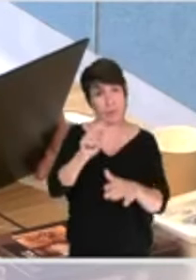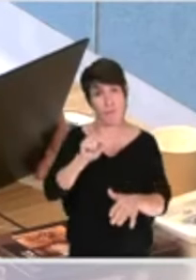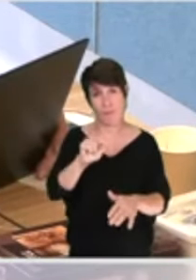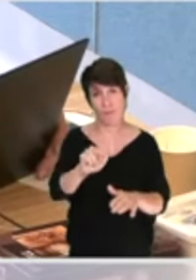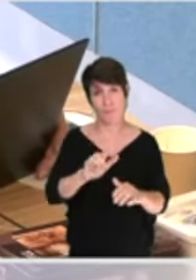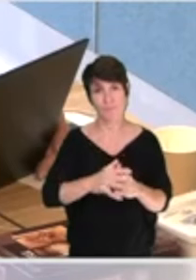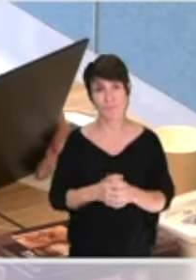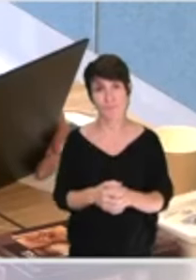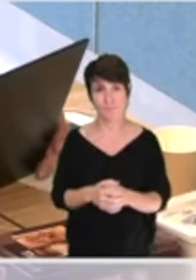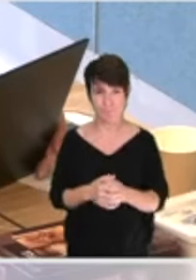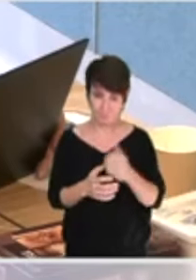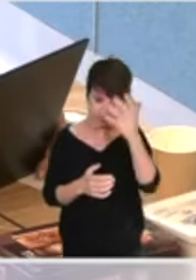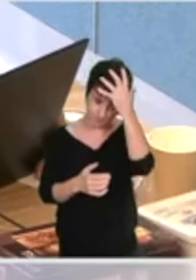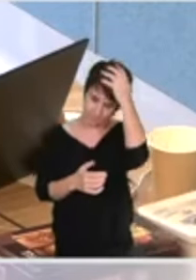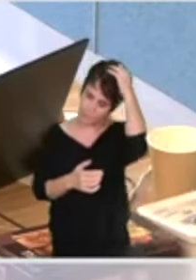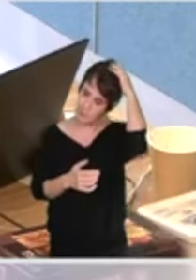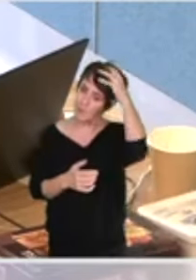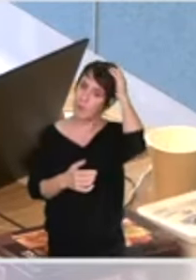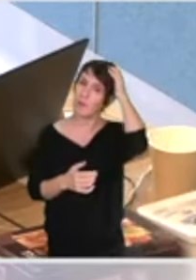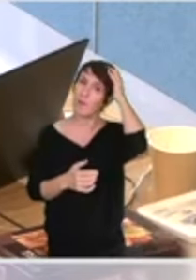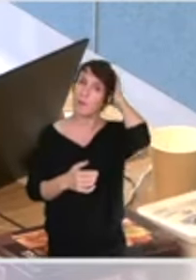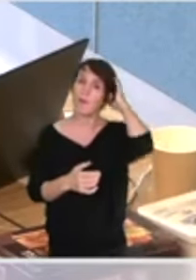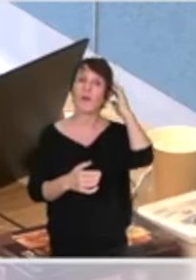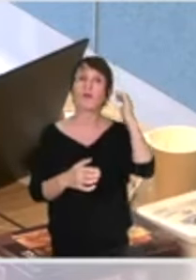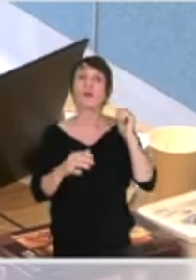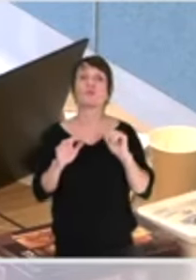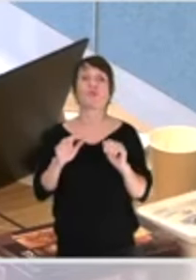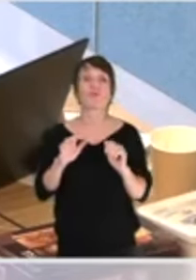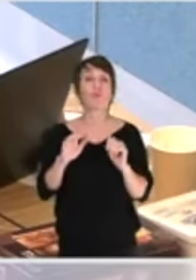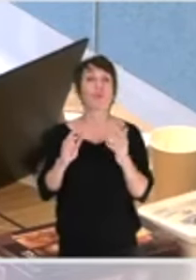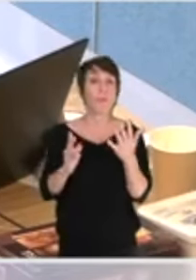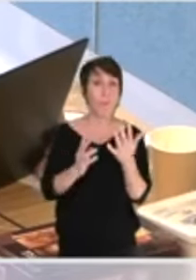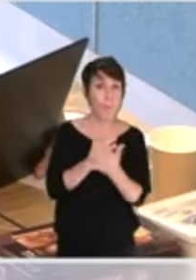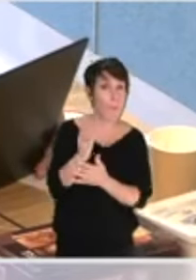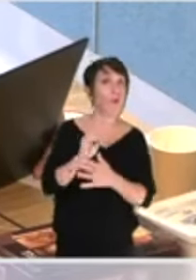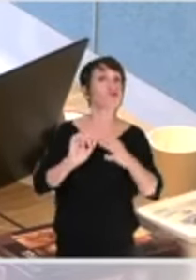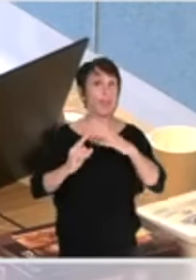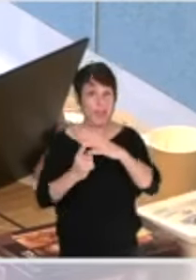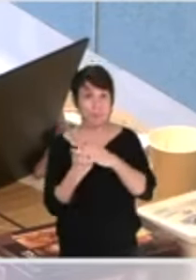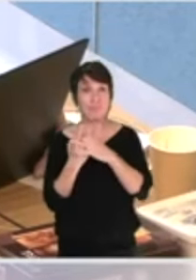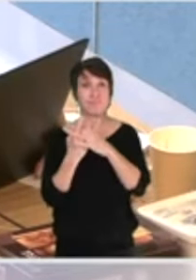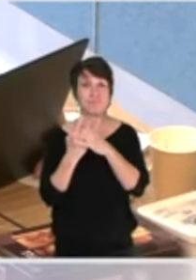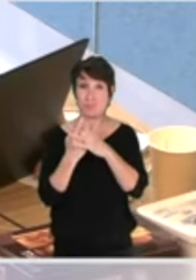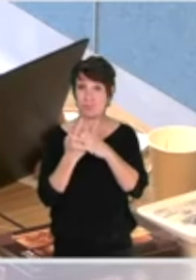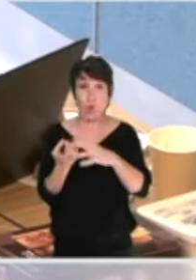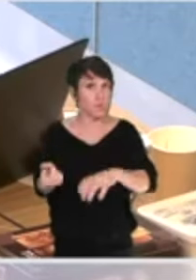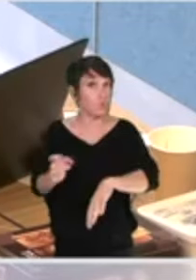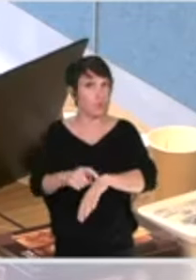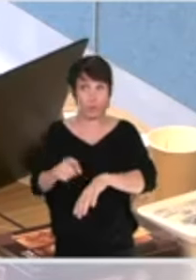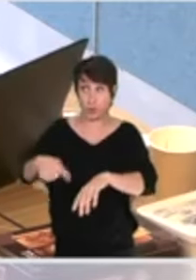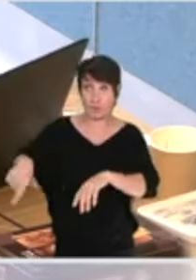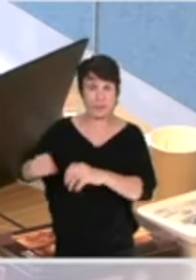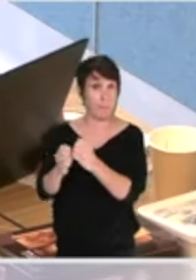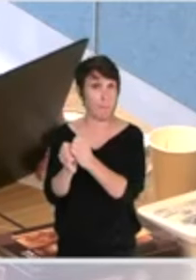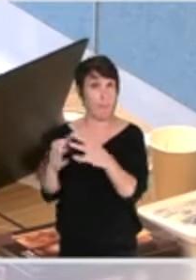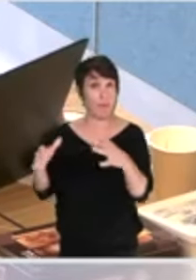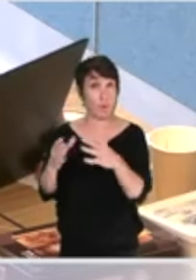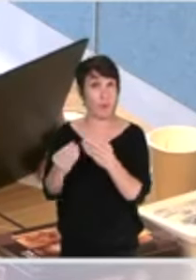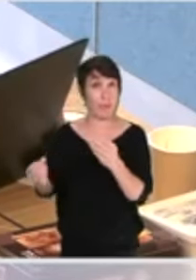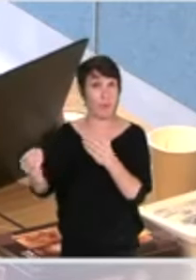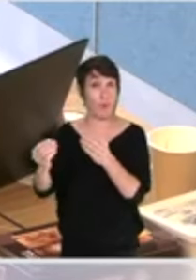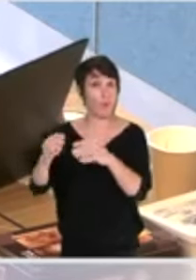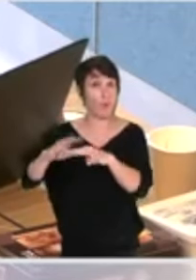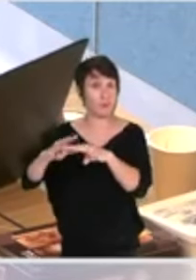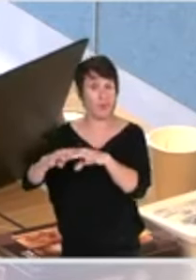choses. Ce projet, donc, a, depuis qu'il a été lancé, provoqué un rejet global de la grosse majorité des habitants